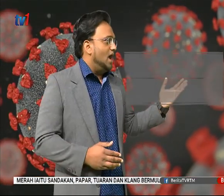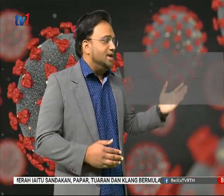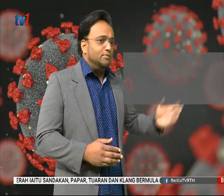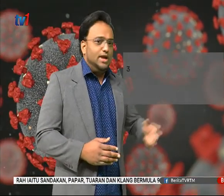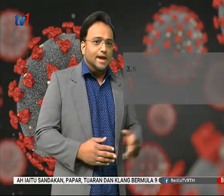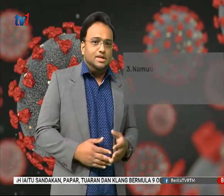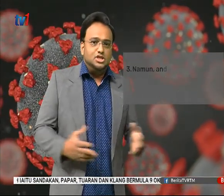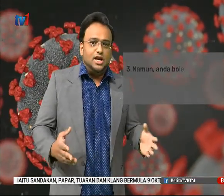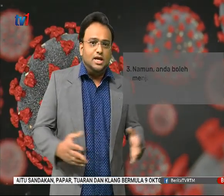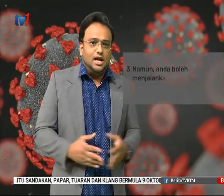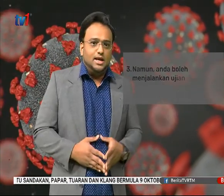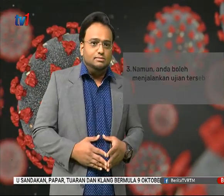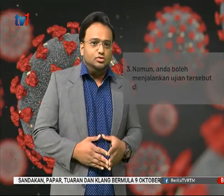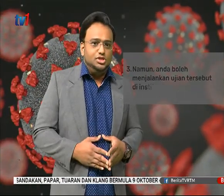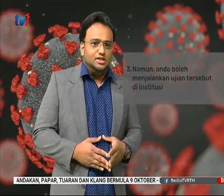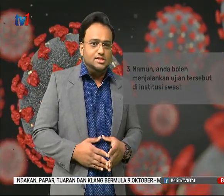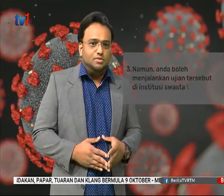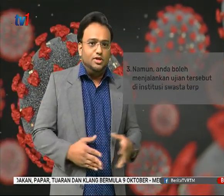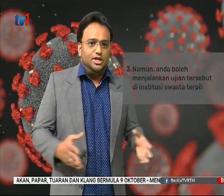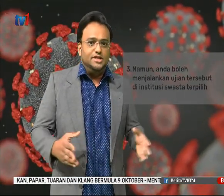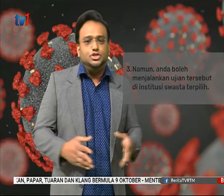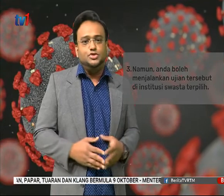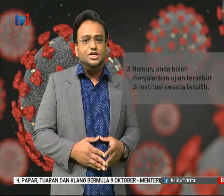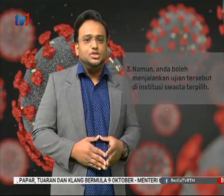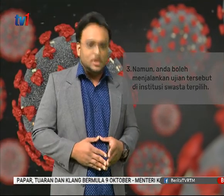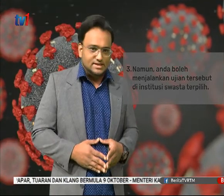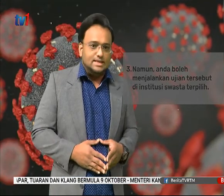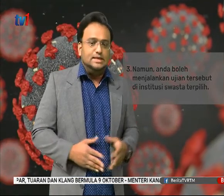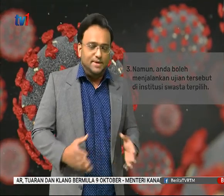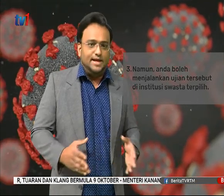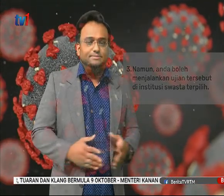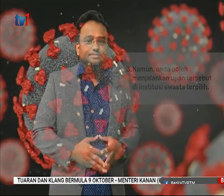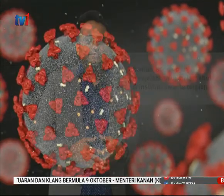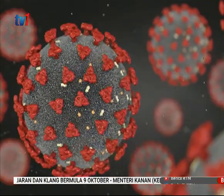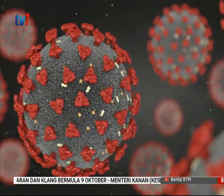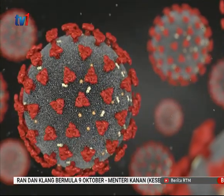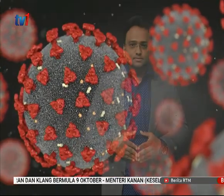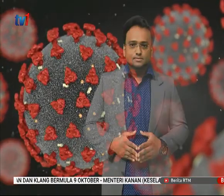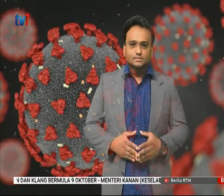Namun, anda boleh menjalankan ujian tersebut di institusi swasta terpilih.